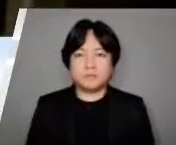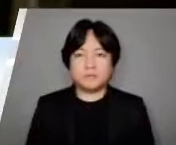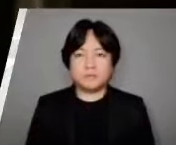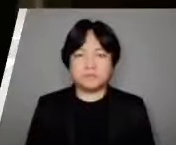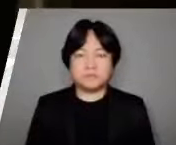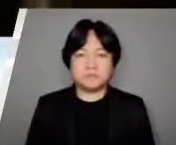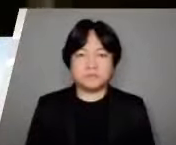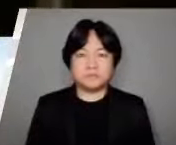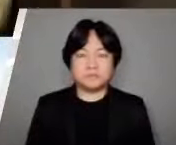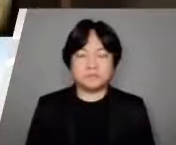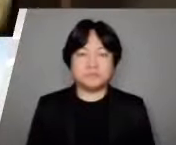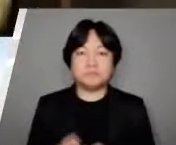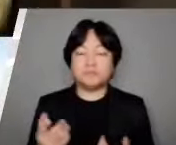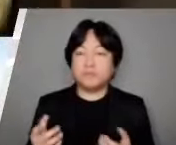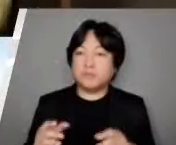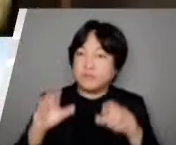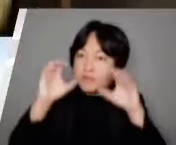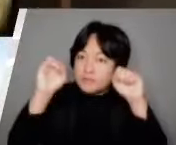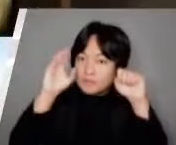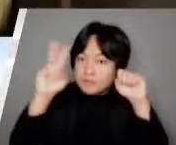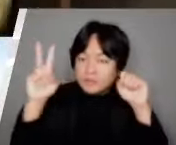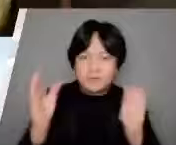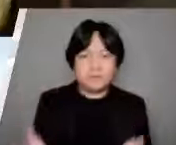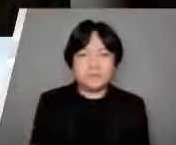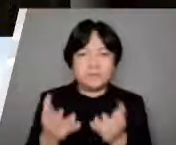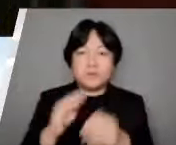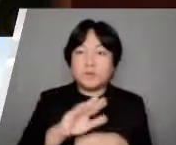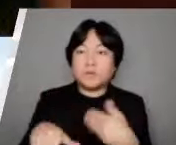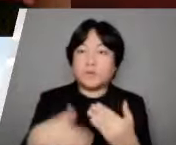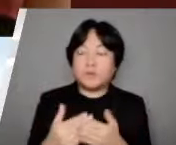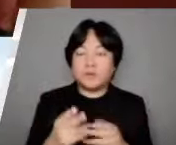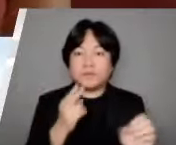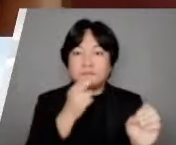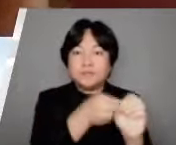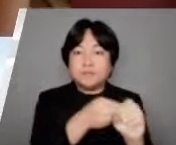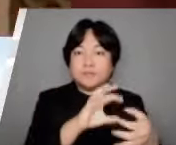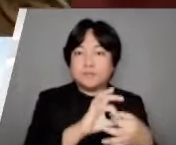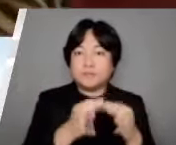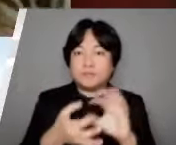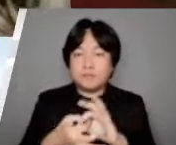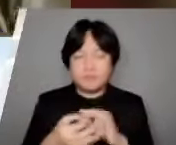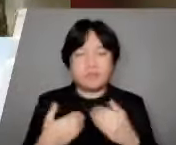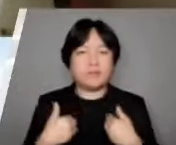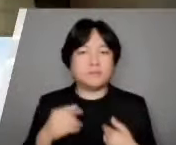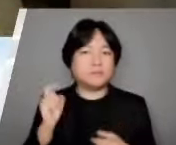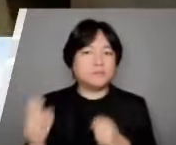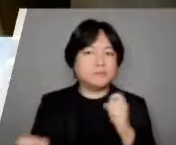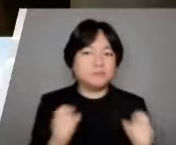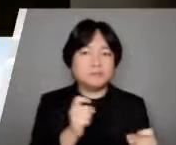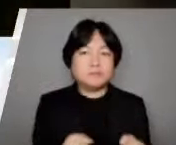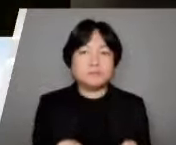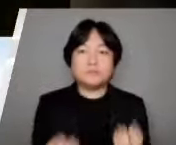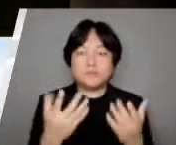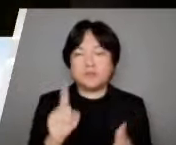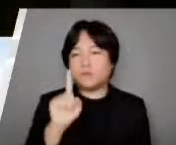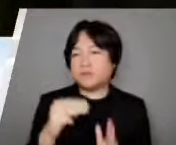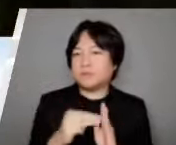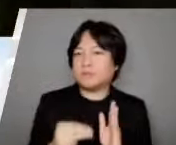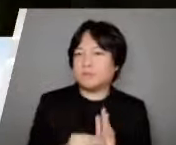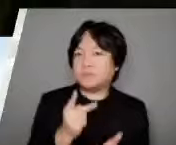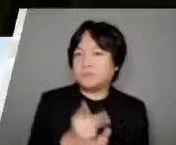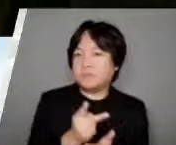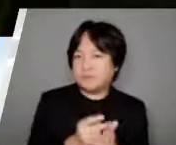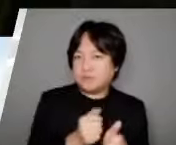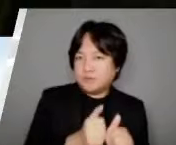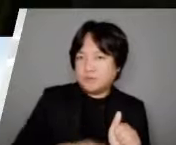ng presidential citation ang lahat ng lumahok sa Olympics at binigyan ng Pangulo ng tig 1,000,000 pisong cash incentive